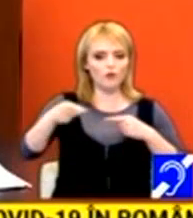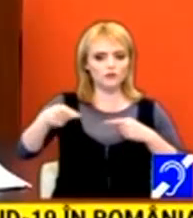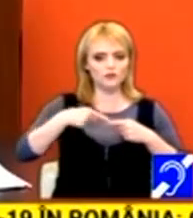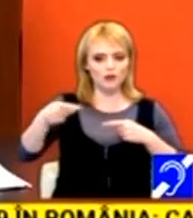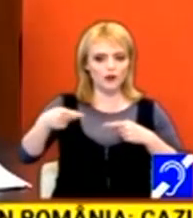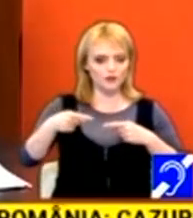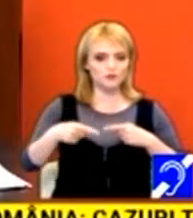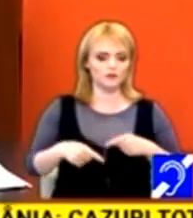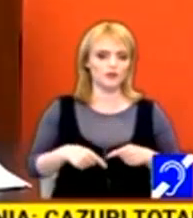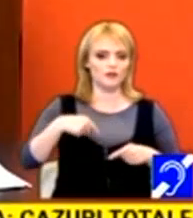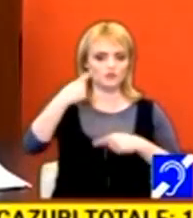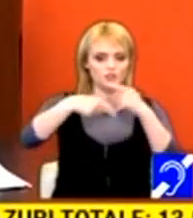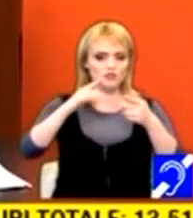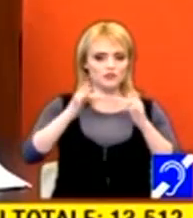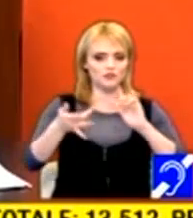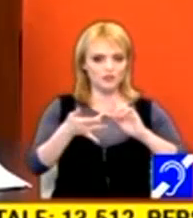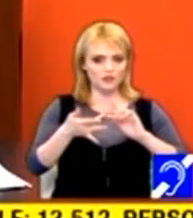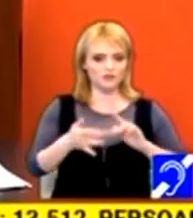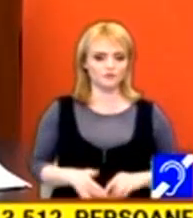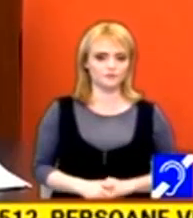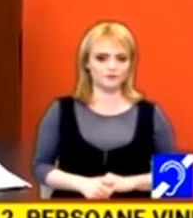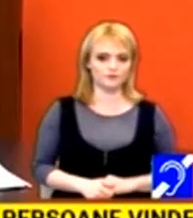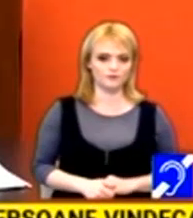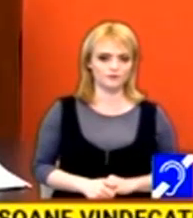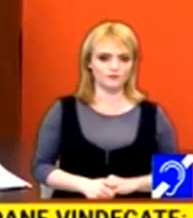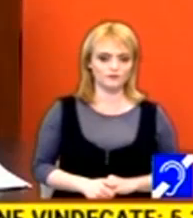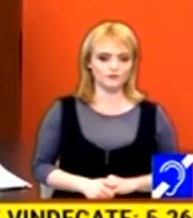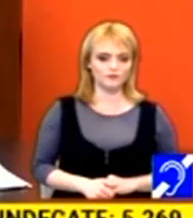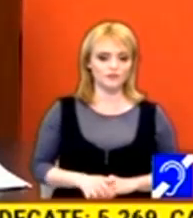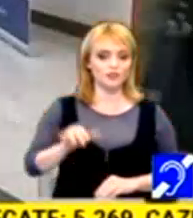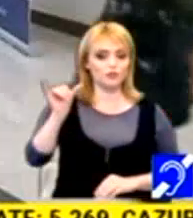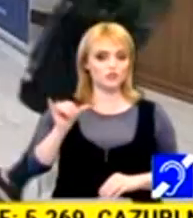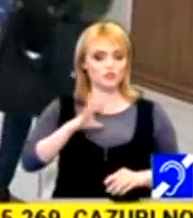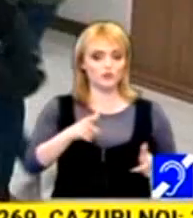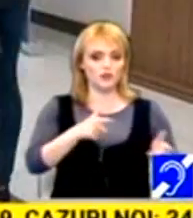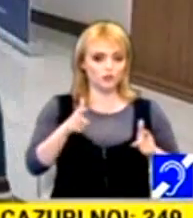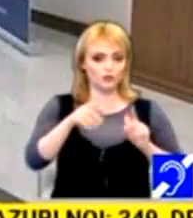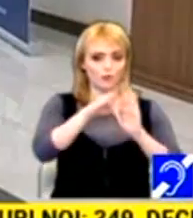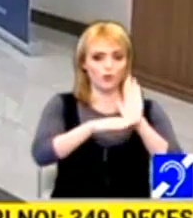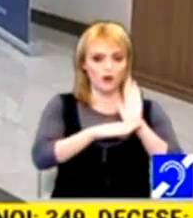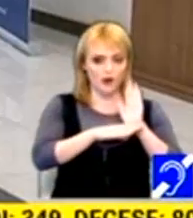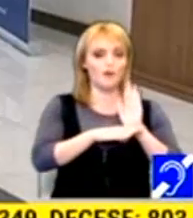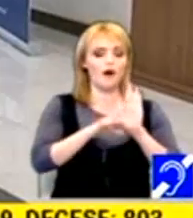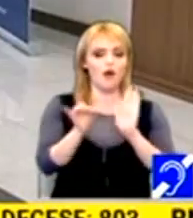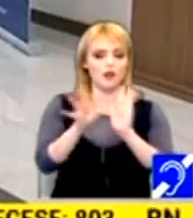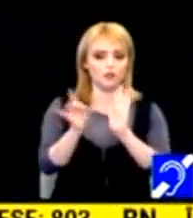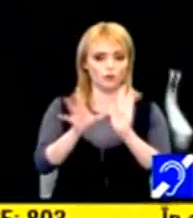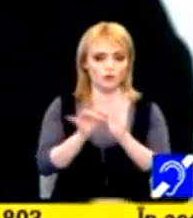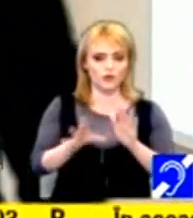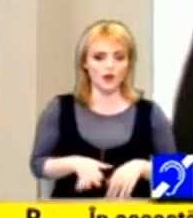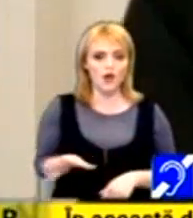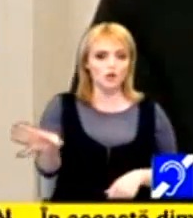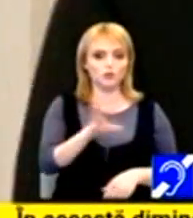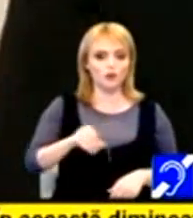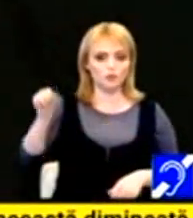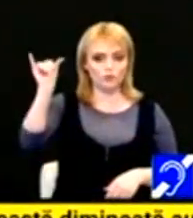Senatul Universitar, cu condiția că universitatea să dispună de o platformă electronică adecvată. Toate instituțiile de învățământ din Republica Moldova au